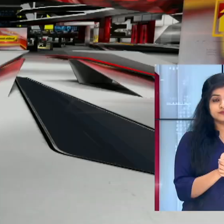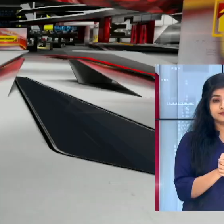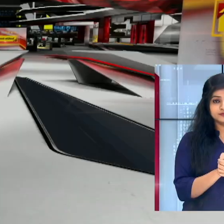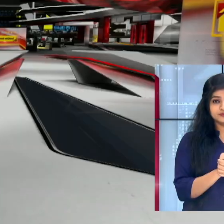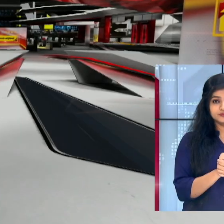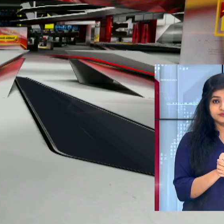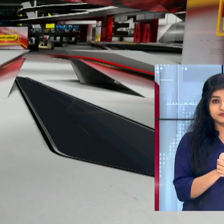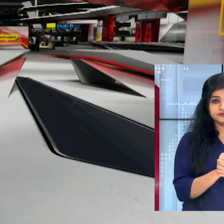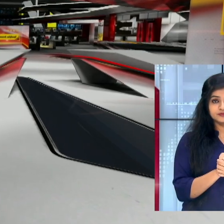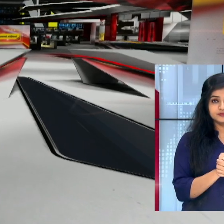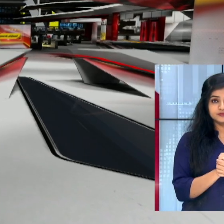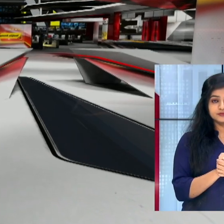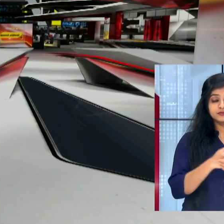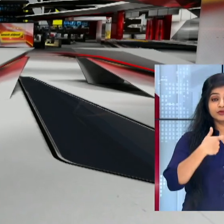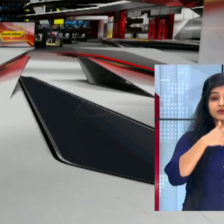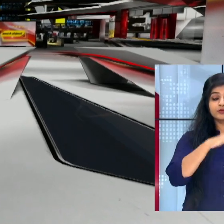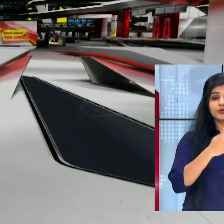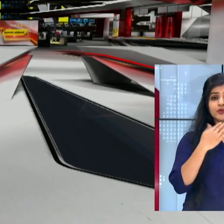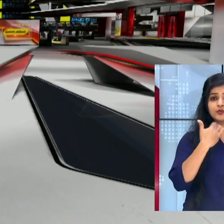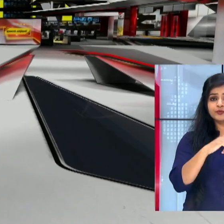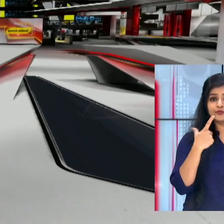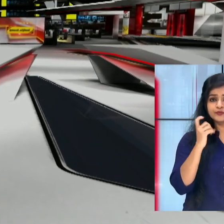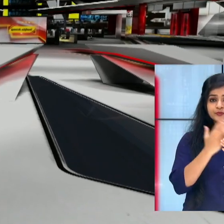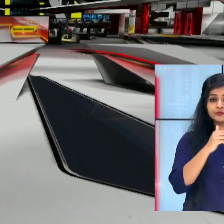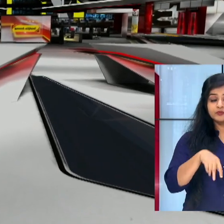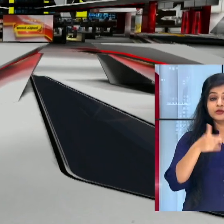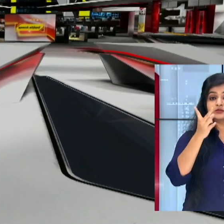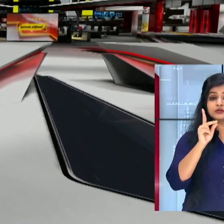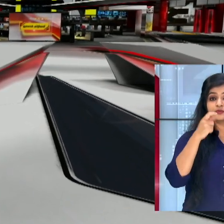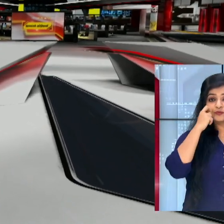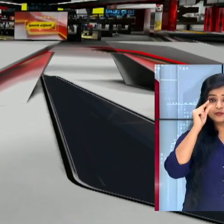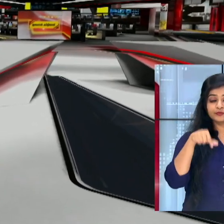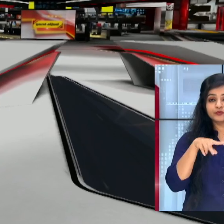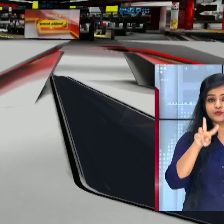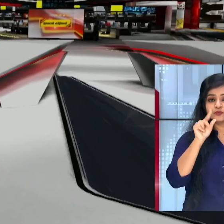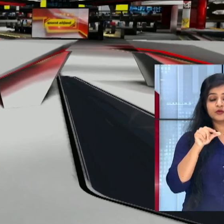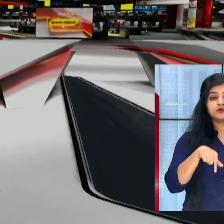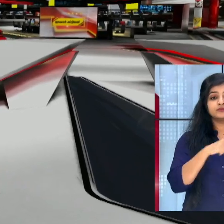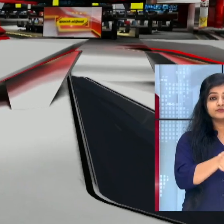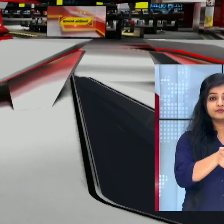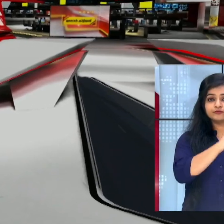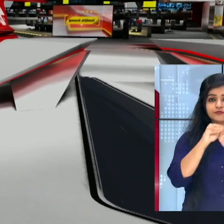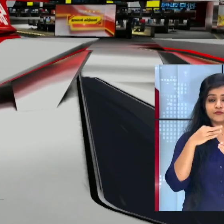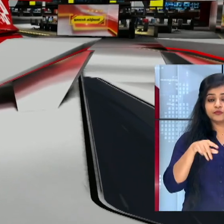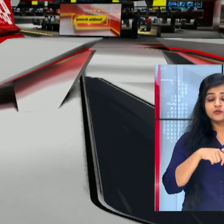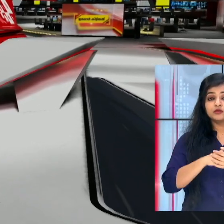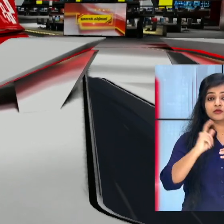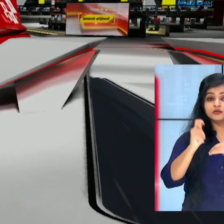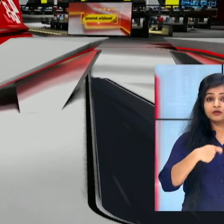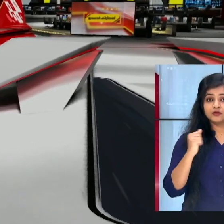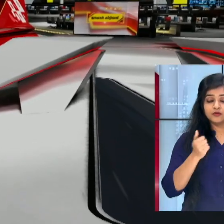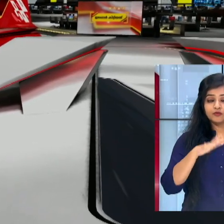സുരേഷ്, കോഴിക്കോട്. കട്ടപ്പന ഇരട്ടക്കൊലപാതക കേസിൽ 2ാം പ്രതി വിഷ്ണുവിനെ പോലീസ് കസ്റ്റഡിയിൽ വാങ്ങി. മോഷണ ശ്രമത്തിനിടെ കാലിന് പരിക്കേറ്റ